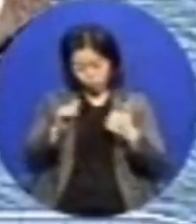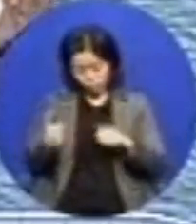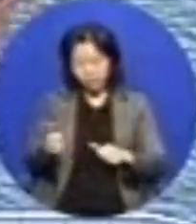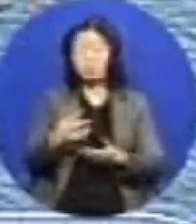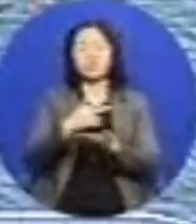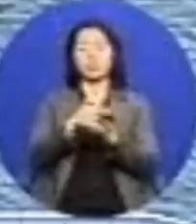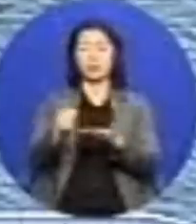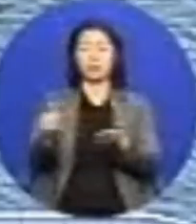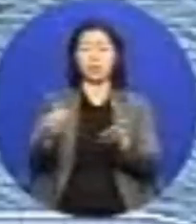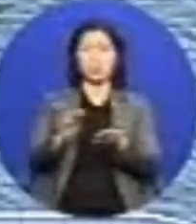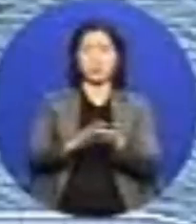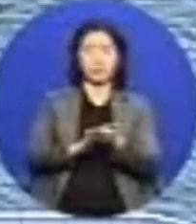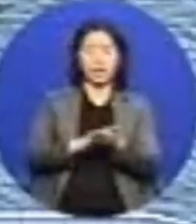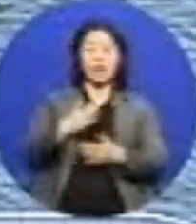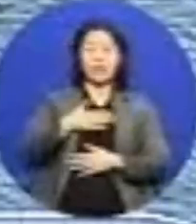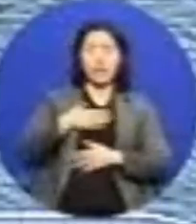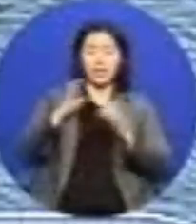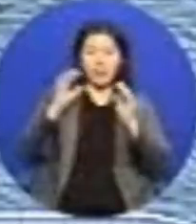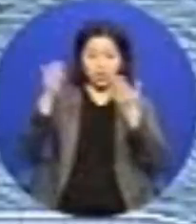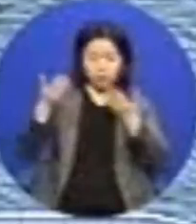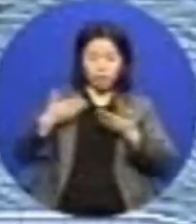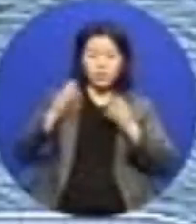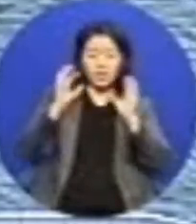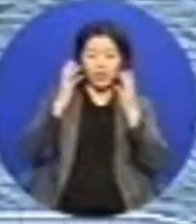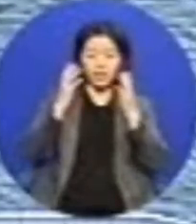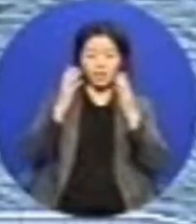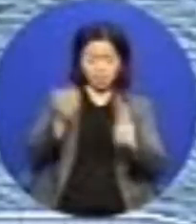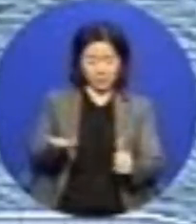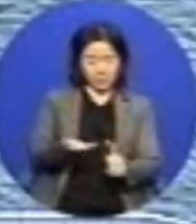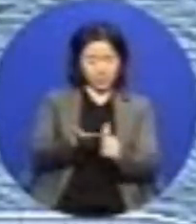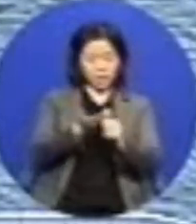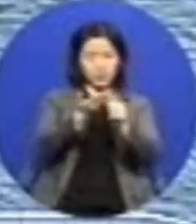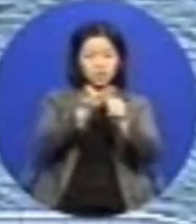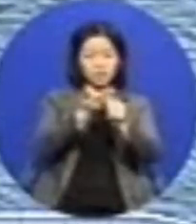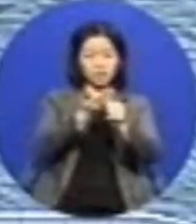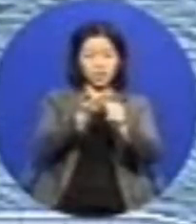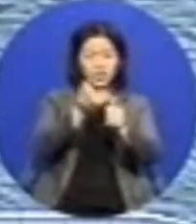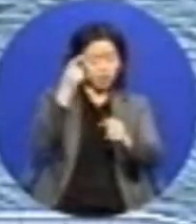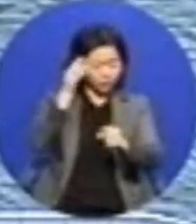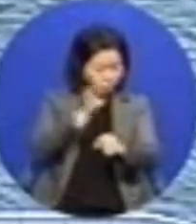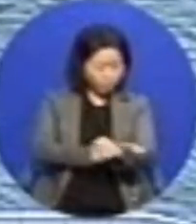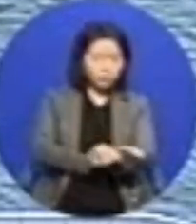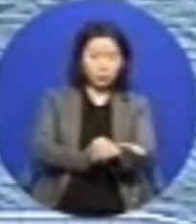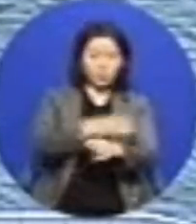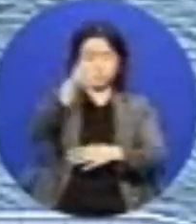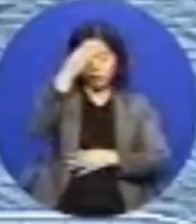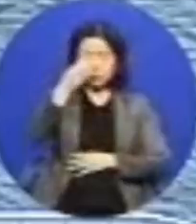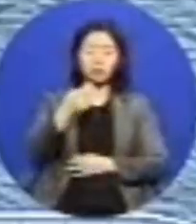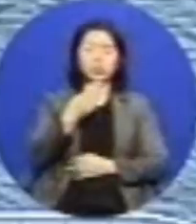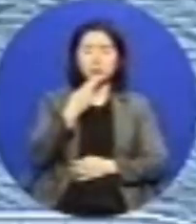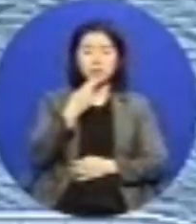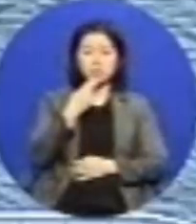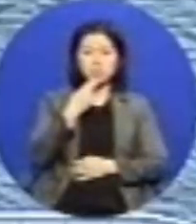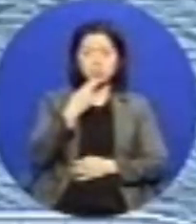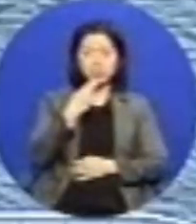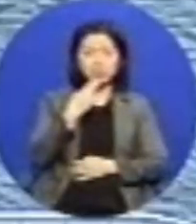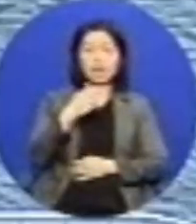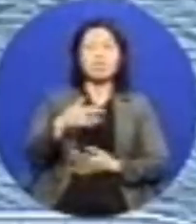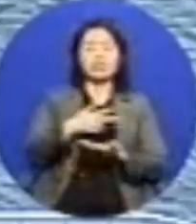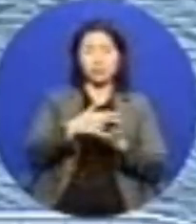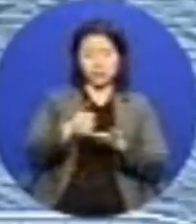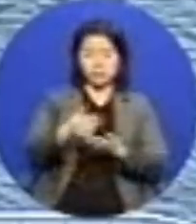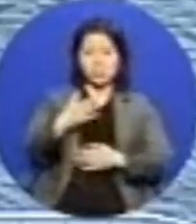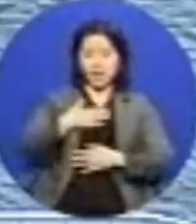내게 주신 아이를 나 눈길을 제주도 지혜도 없습니다 이제 주님께서 나를